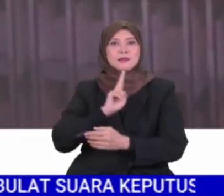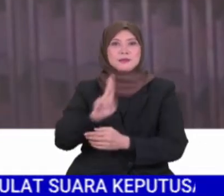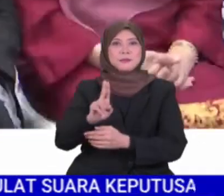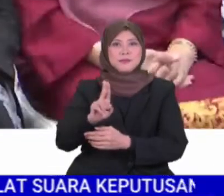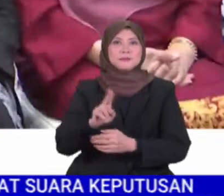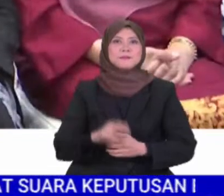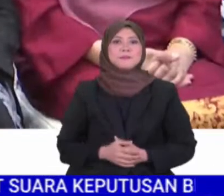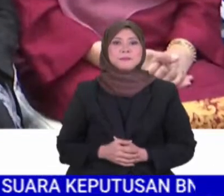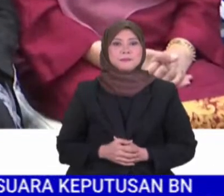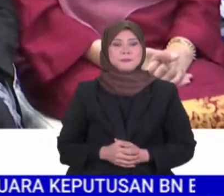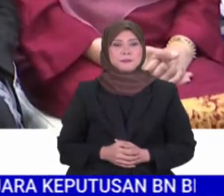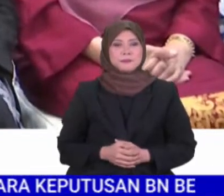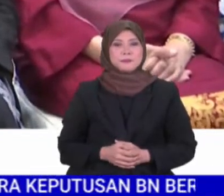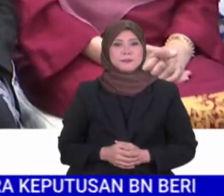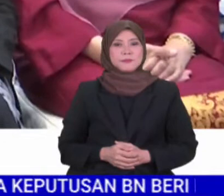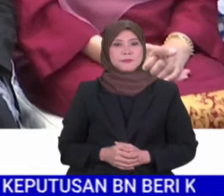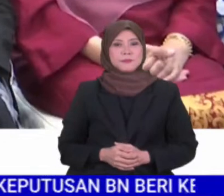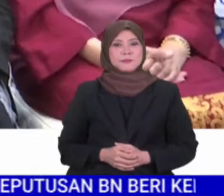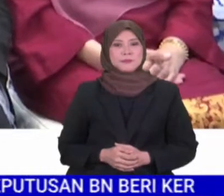keagamaan.